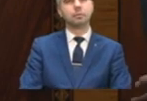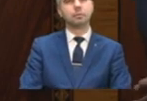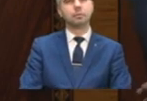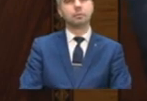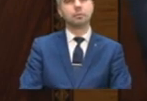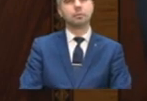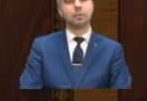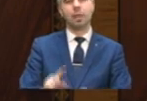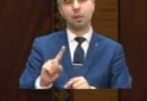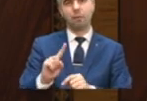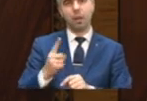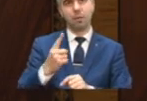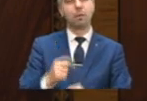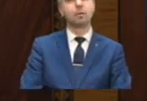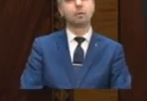أولا